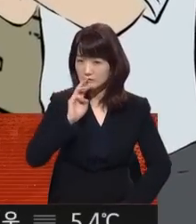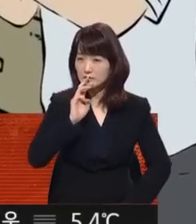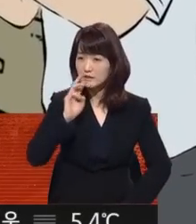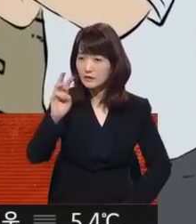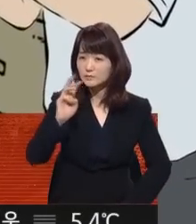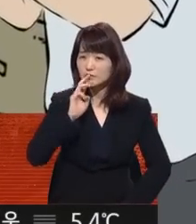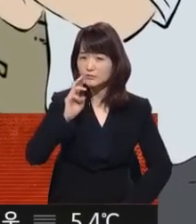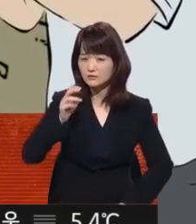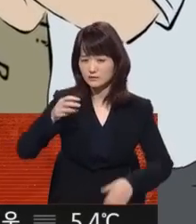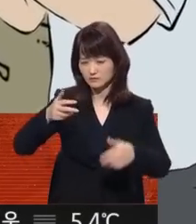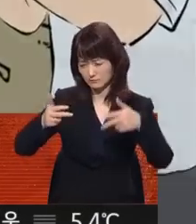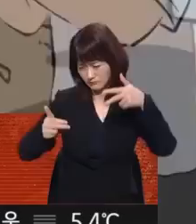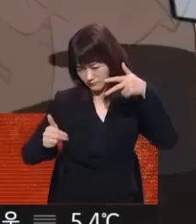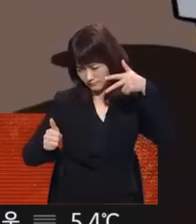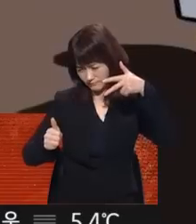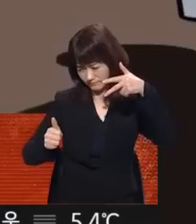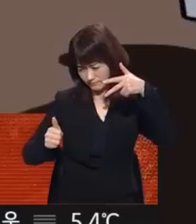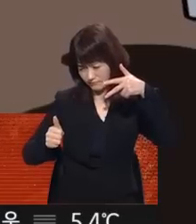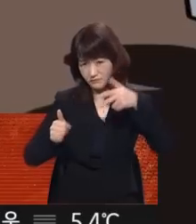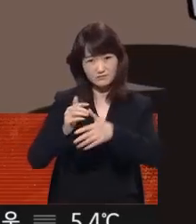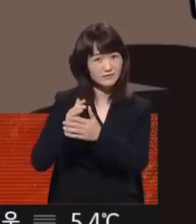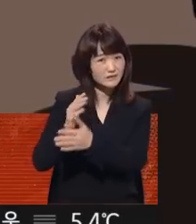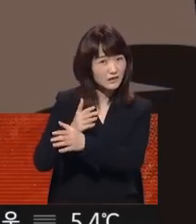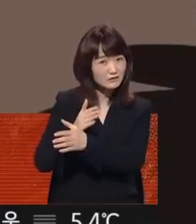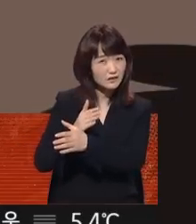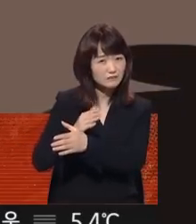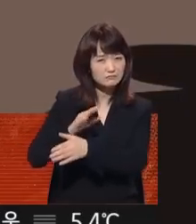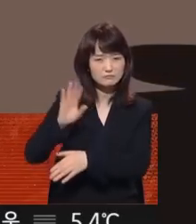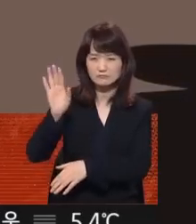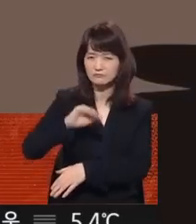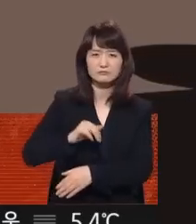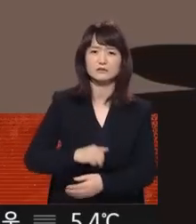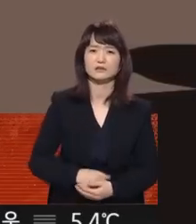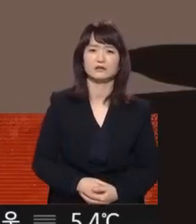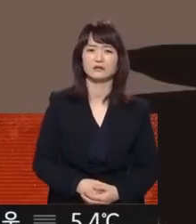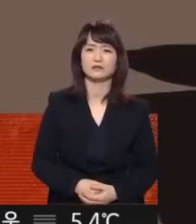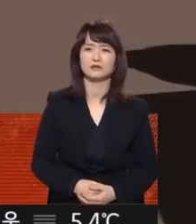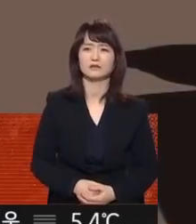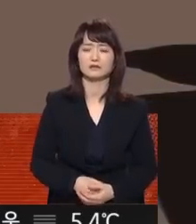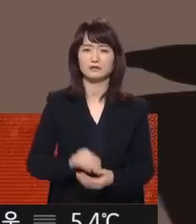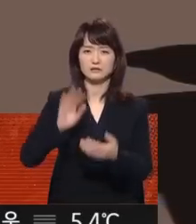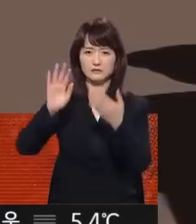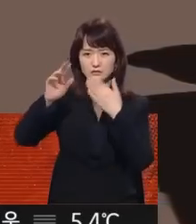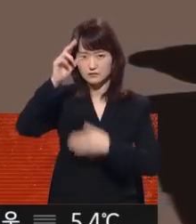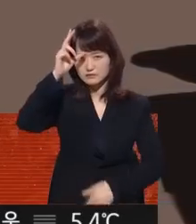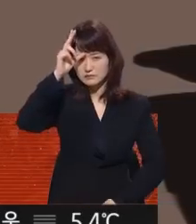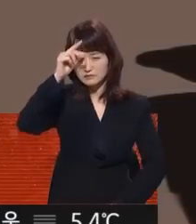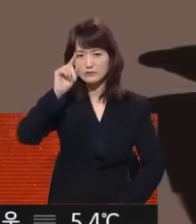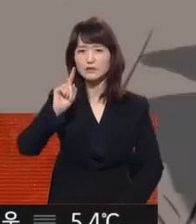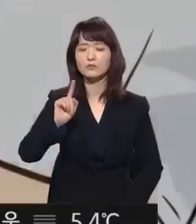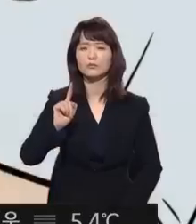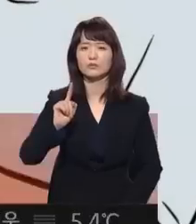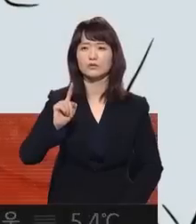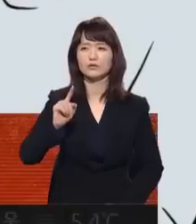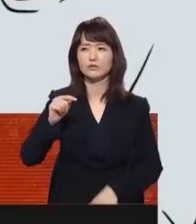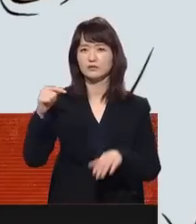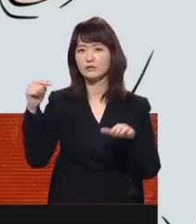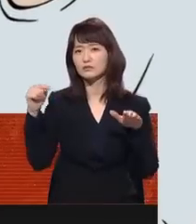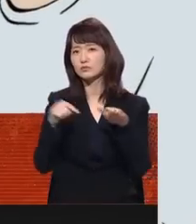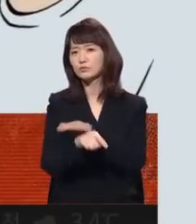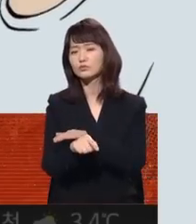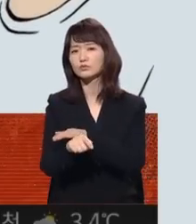이어졌다는 거예요 어떻게 장난입니까 자 이후에 경찰에 어떤이 후속